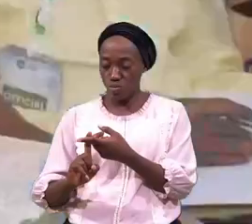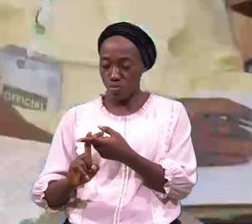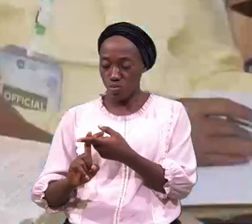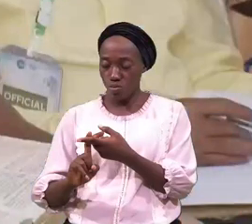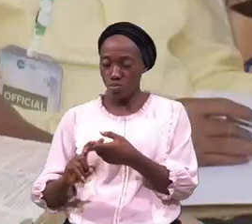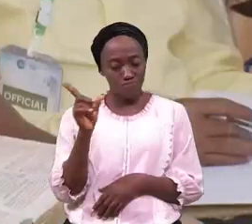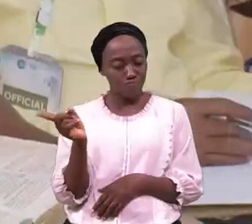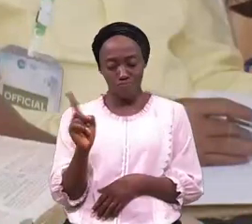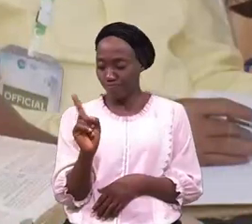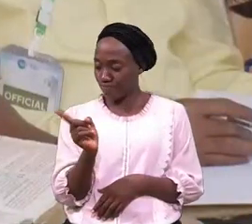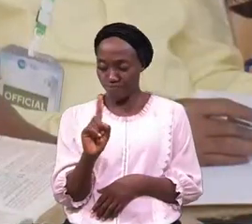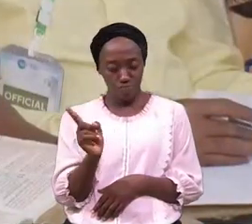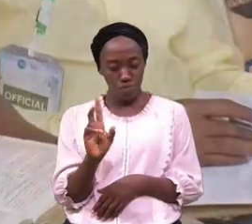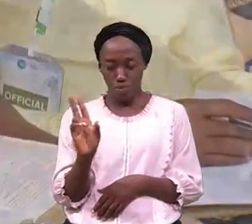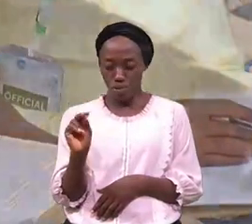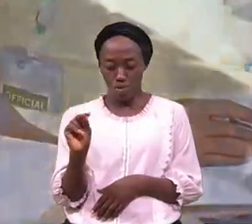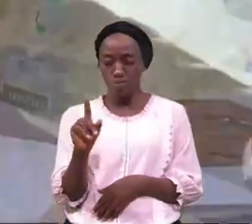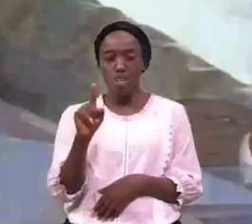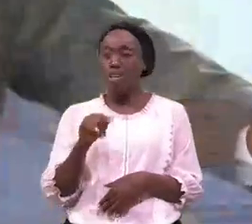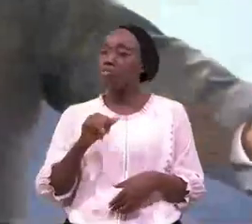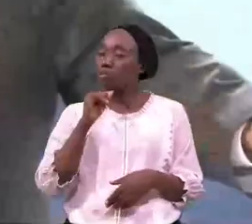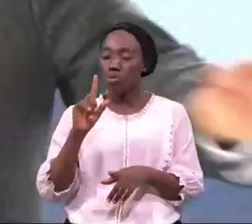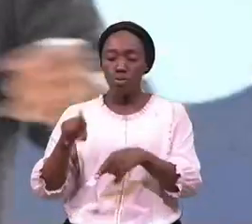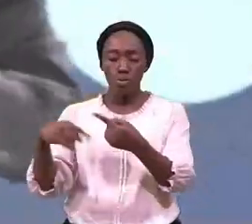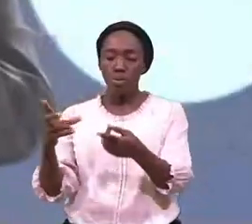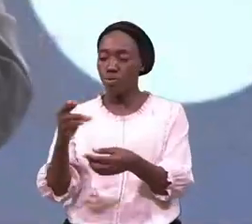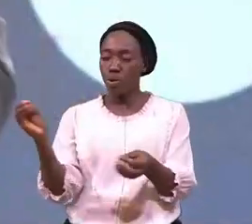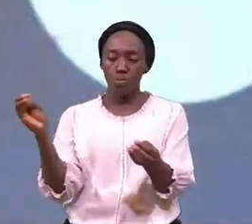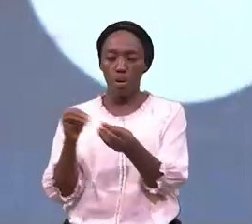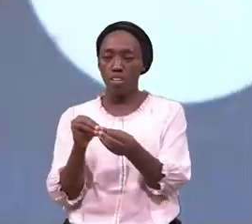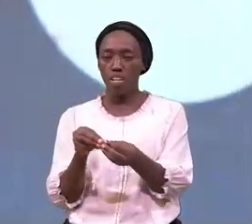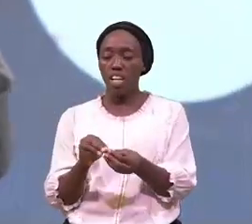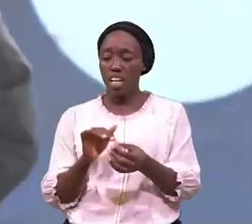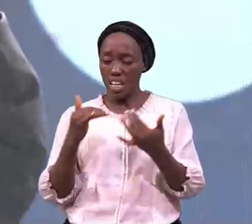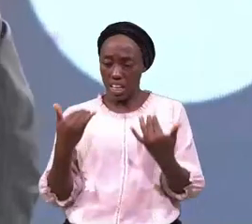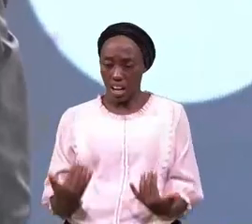ici. Tu n'iras plus dans là-bas.